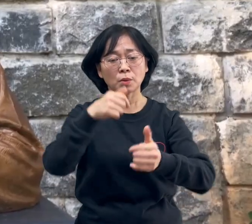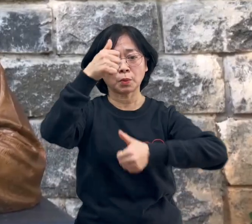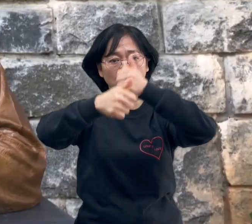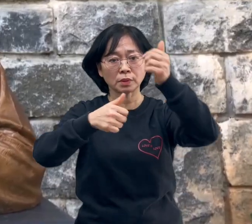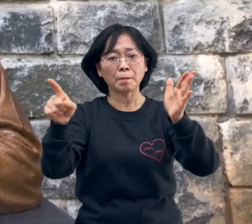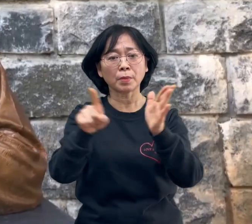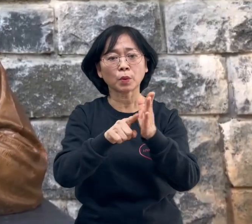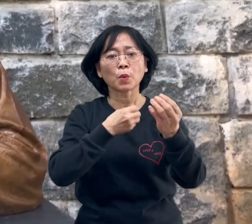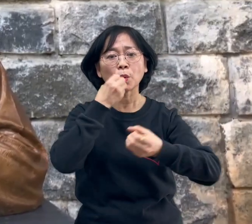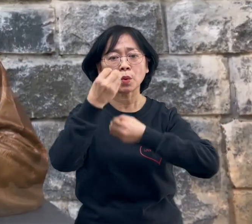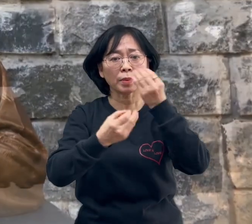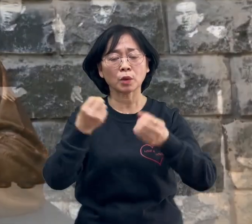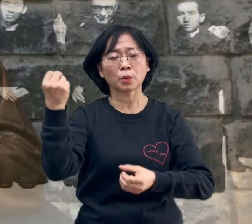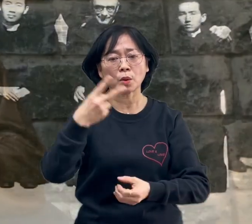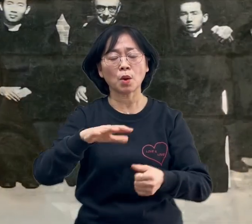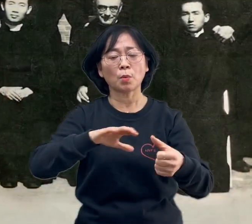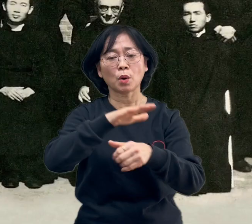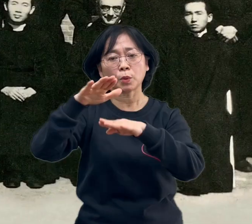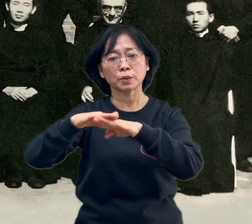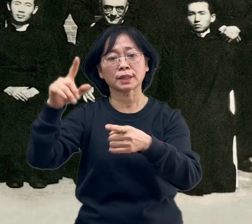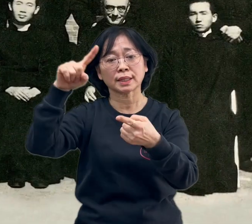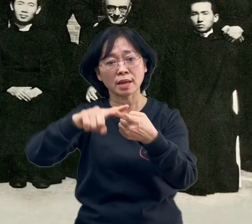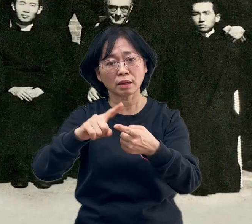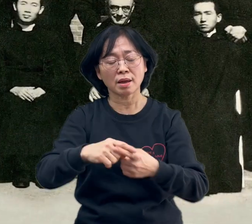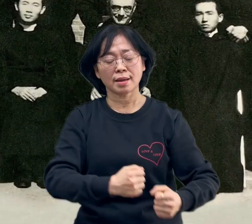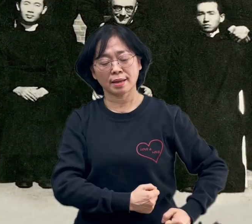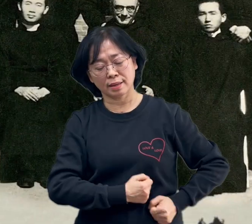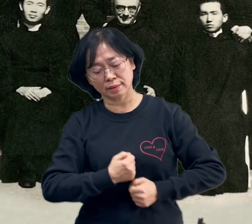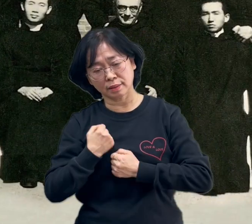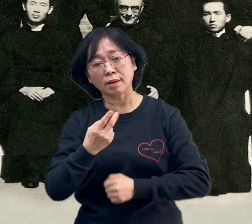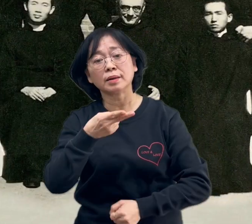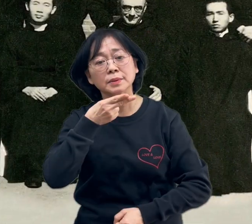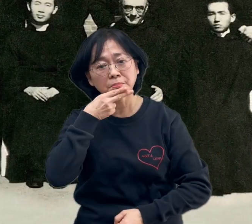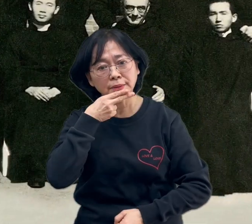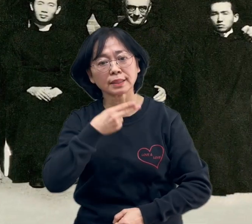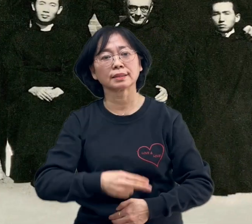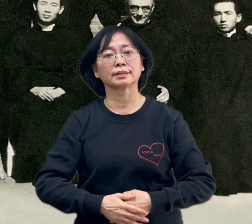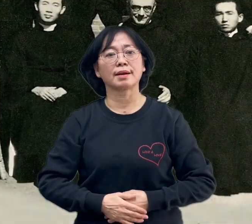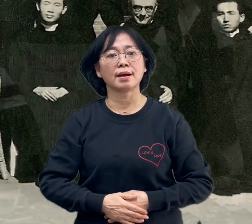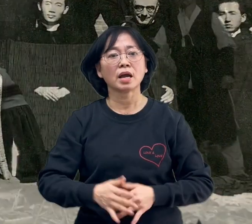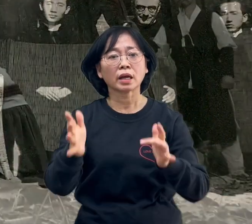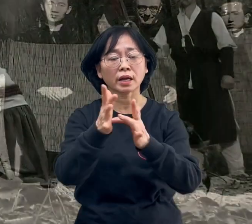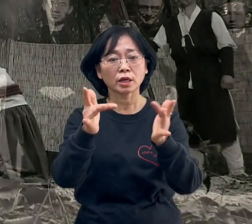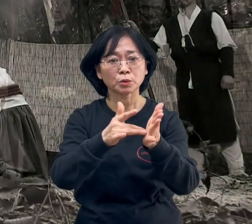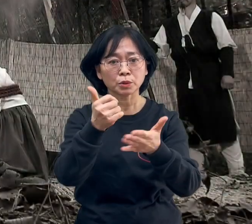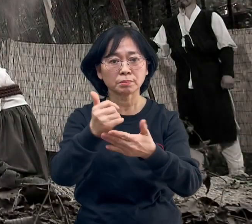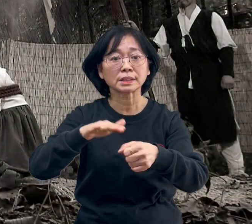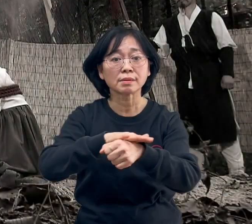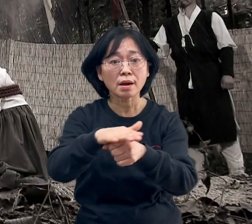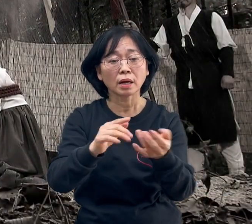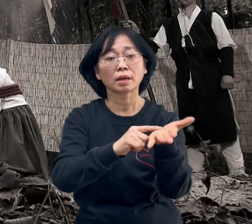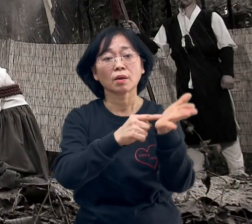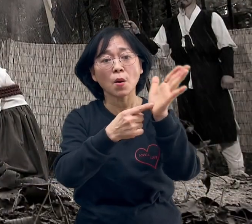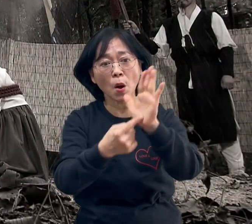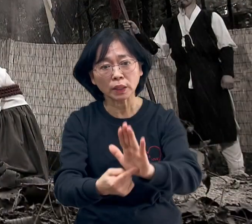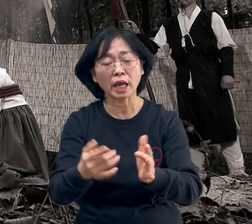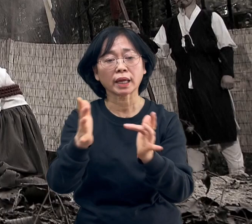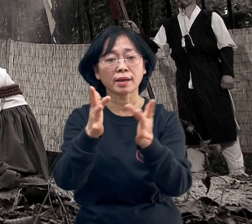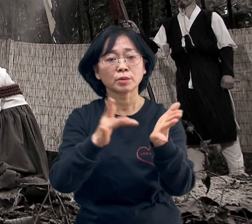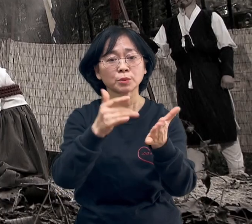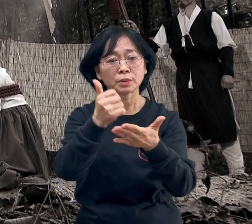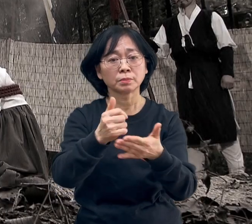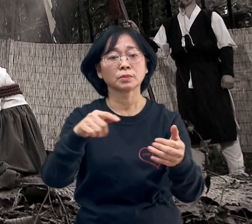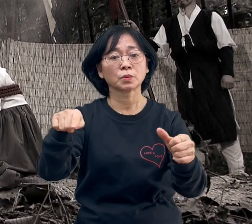선조들은 신앙을 고백하고 보존하는 일에 잠시도 게을리하지 않았습니다. 예수님의 사랑을 드러내고